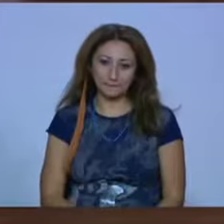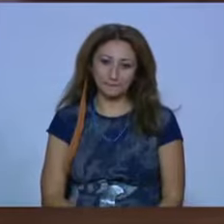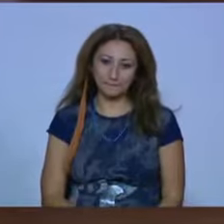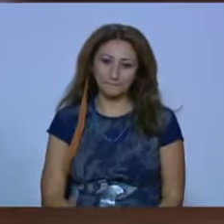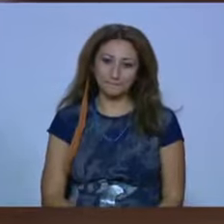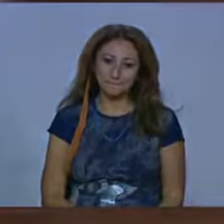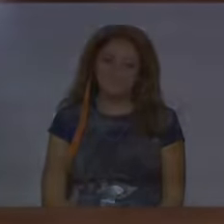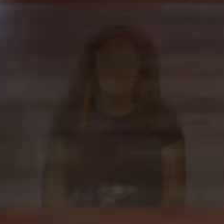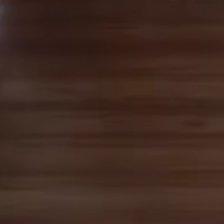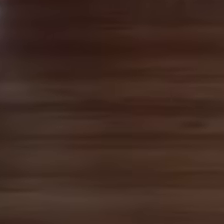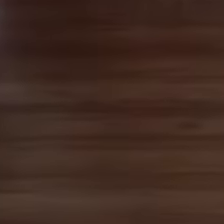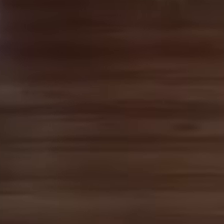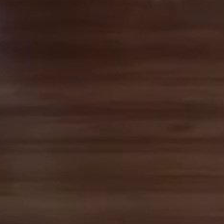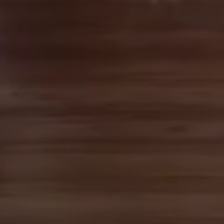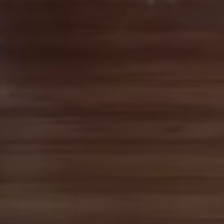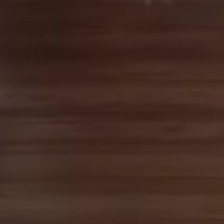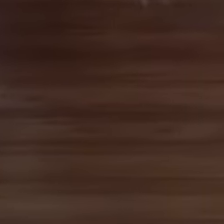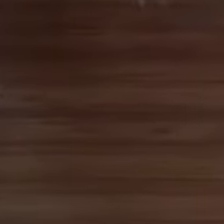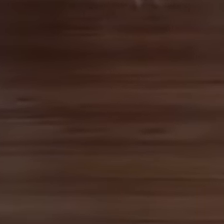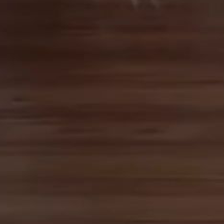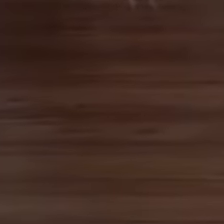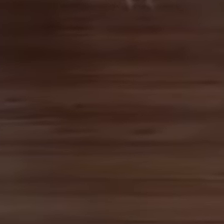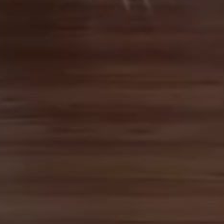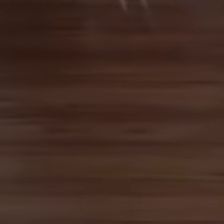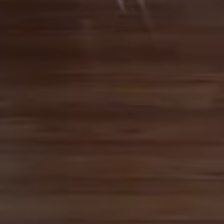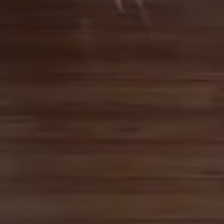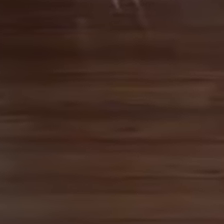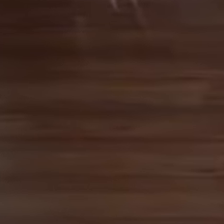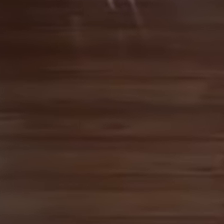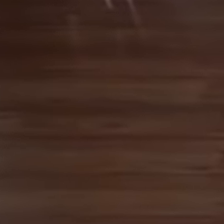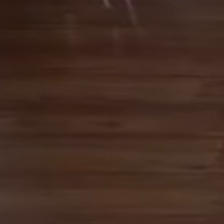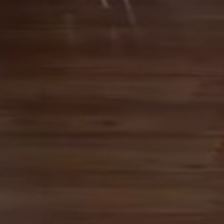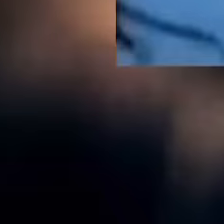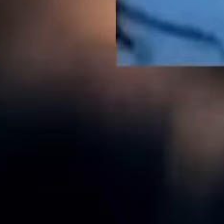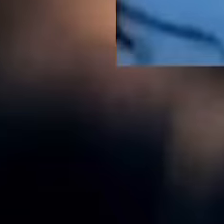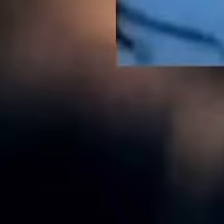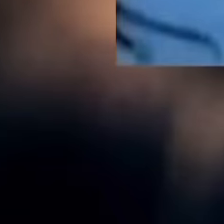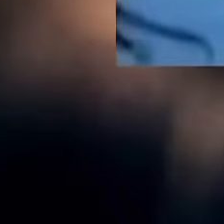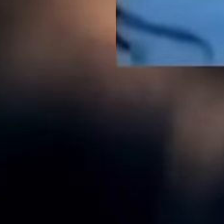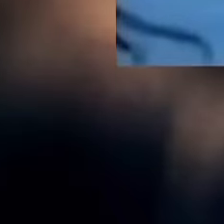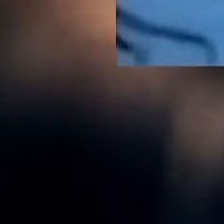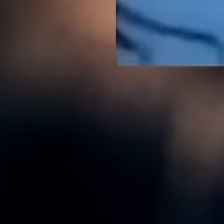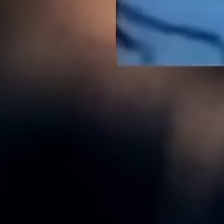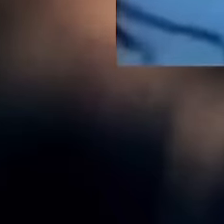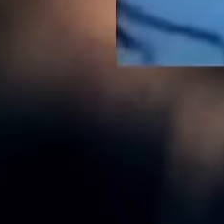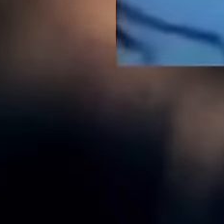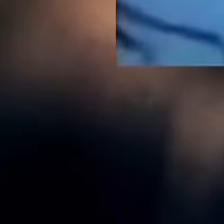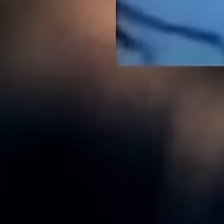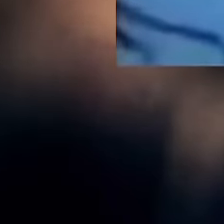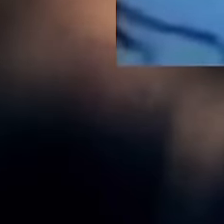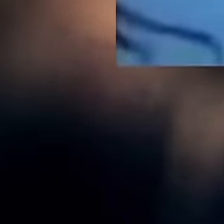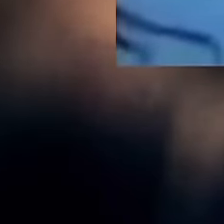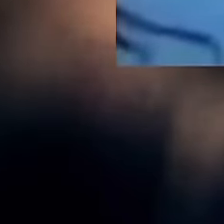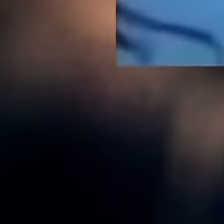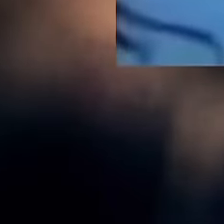يعني والله انا اقول لرب سبحانه وتعالى اللهم انا نسالك زياده في الدين